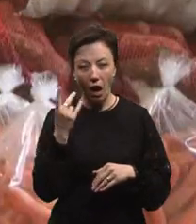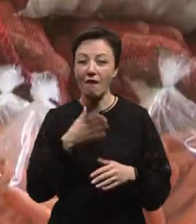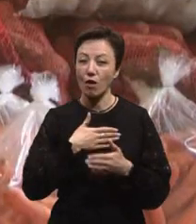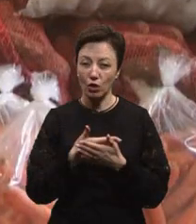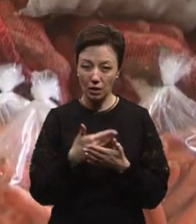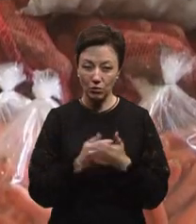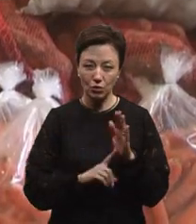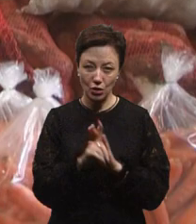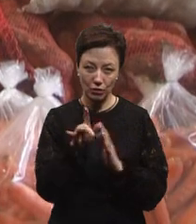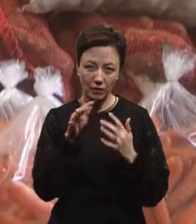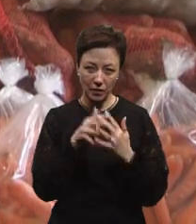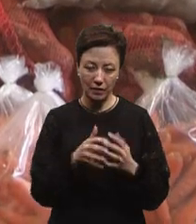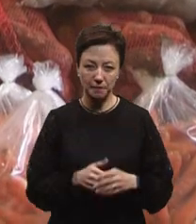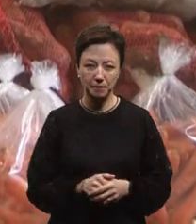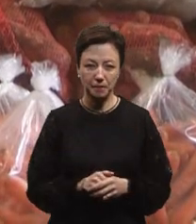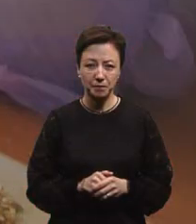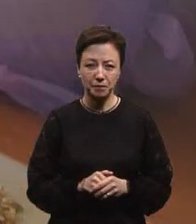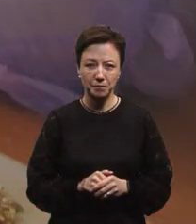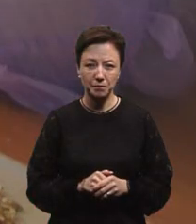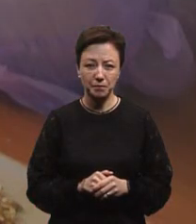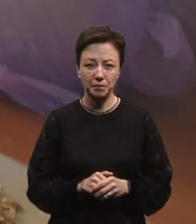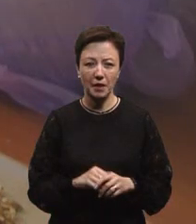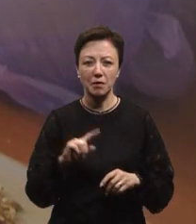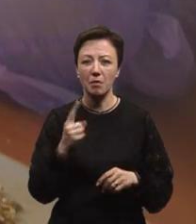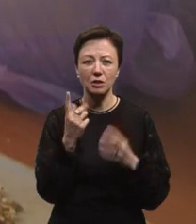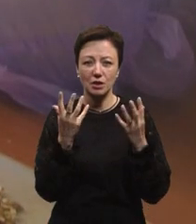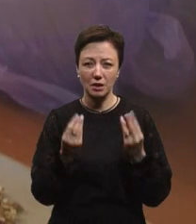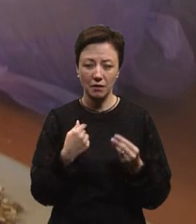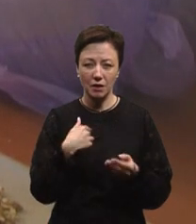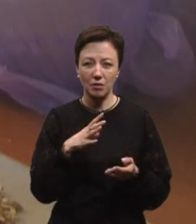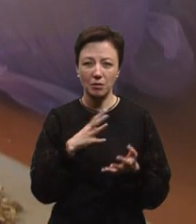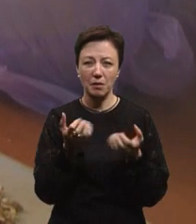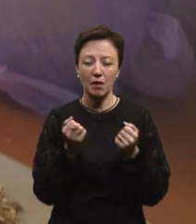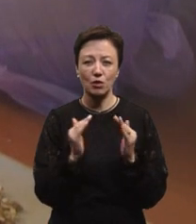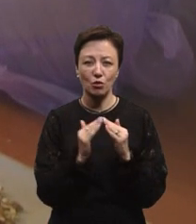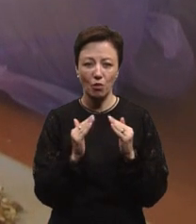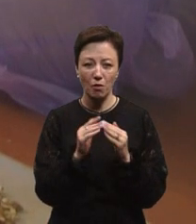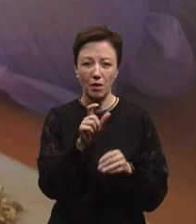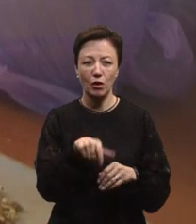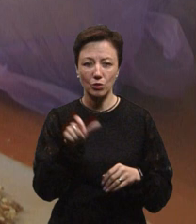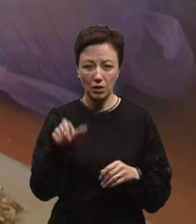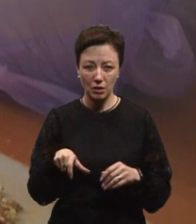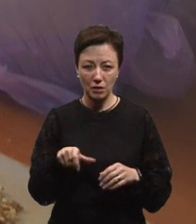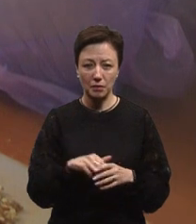володарять від початку повномасштабного вторгнення з перших днів приймала дома людей